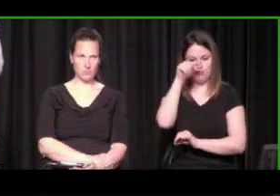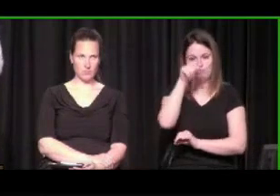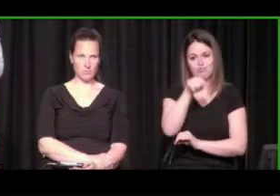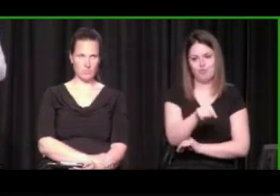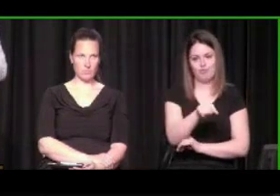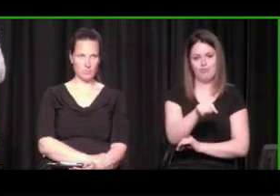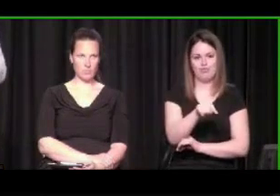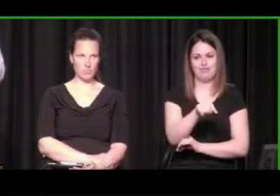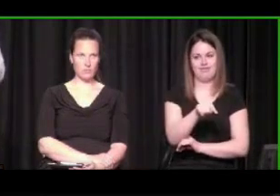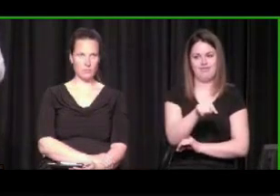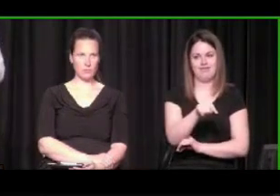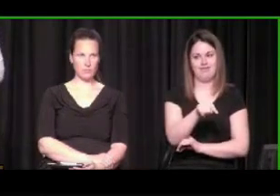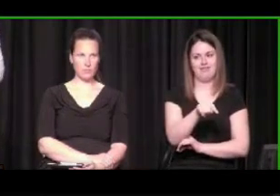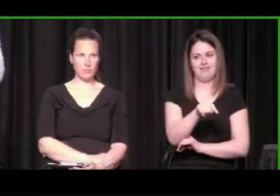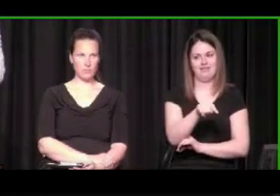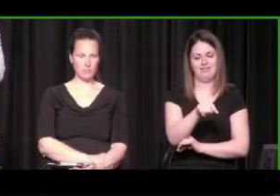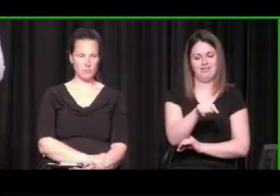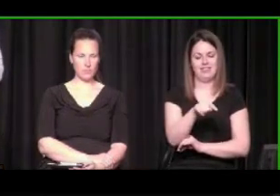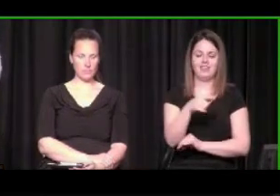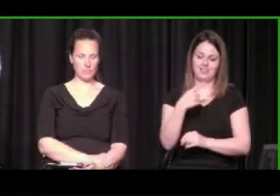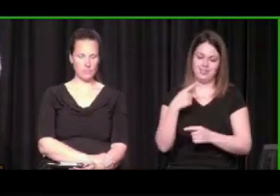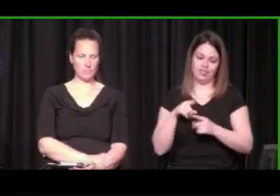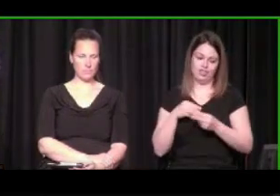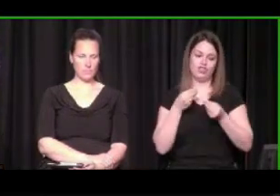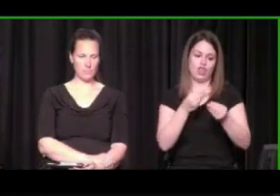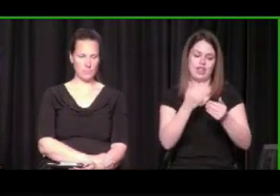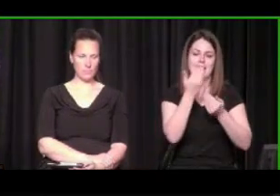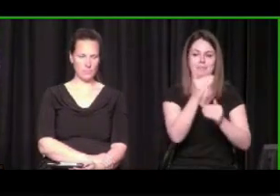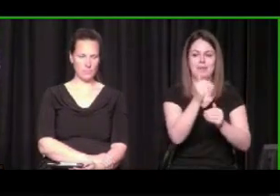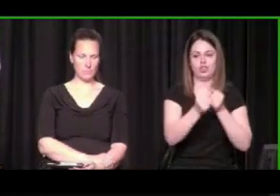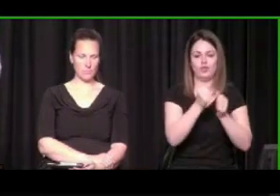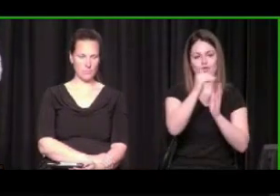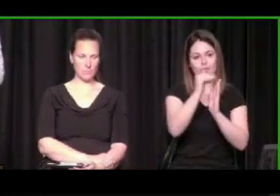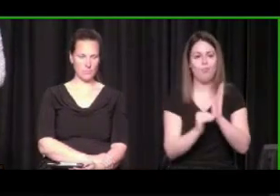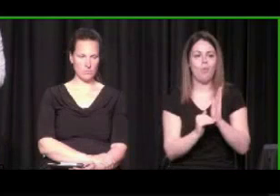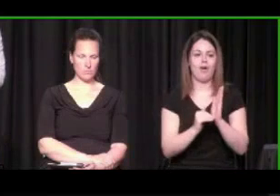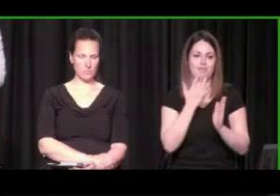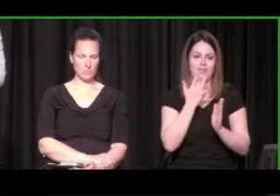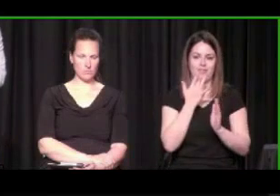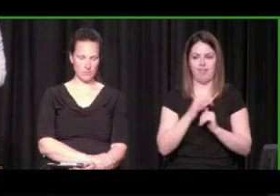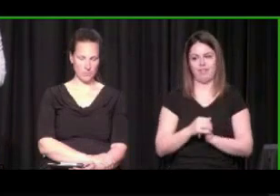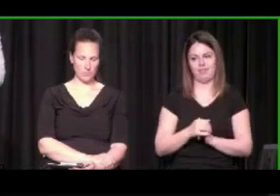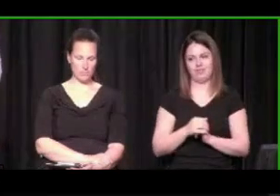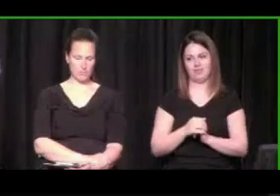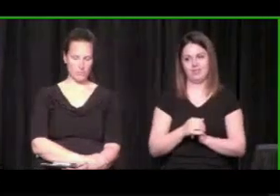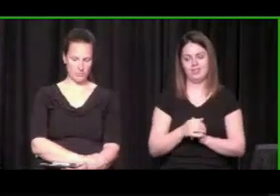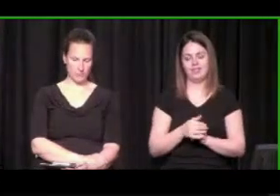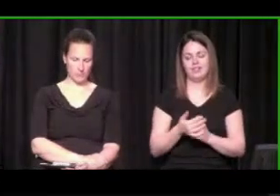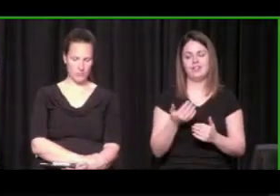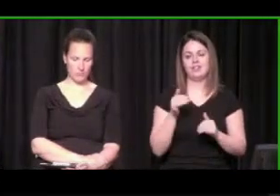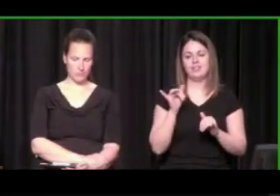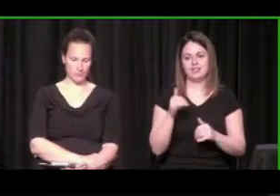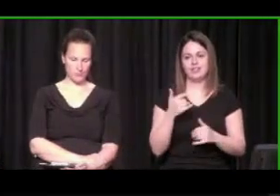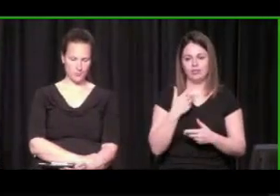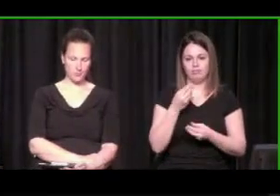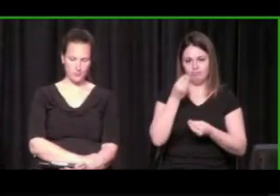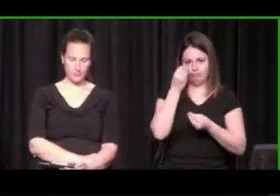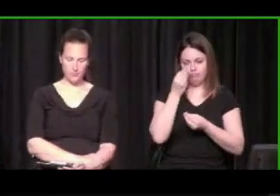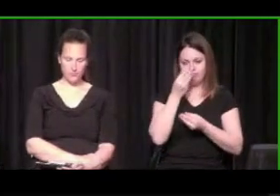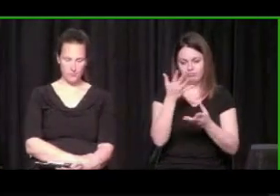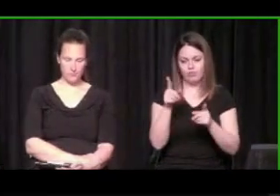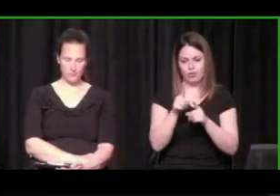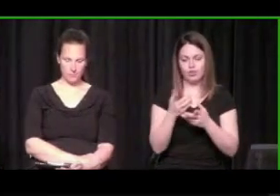esprit, il s'agit d'un choix, en fait, en quelque sorte, pour venir limiter les souffrances de la personne. Donc, vous voyez, là, puis je vous l'amène de cette